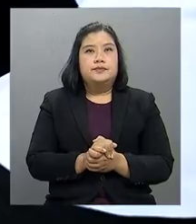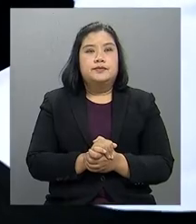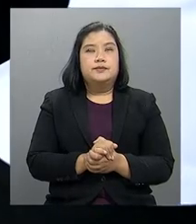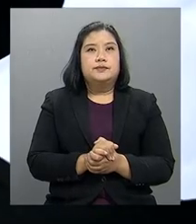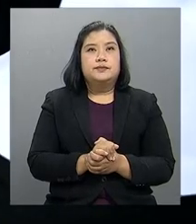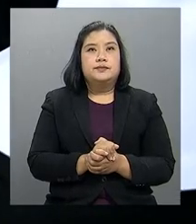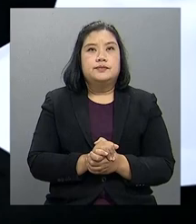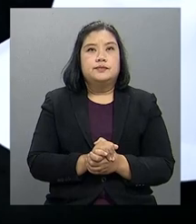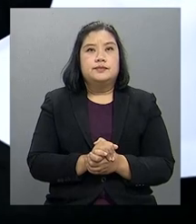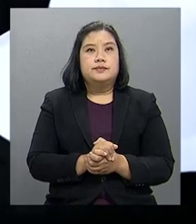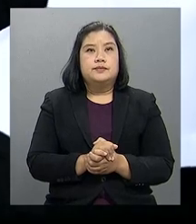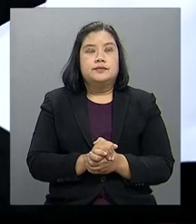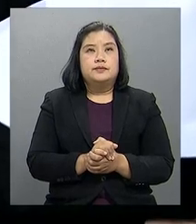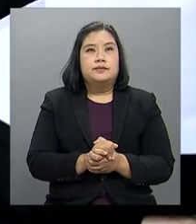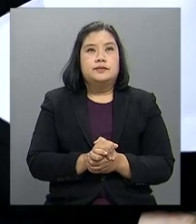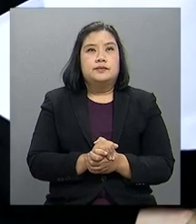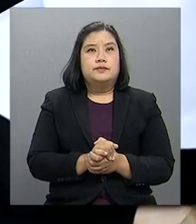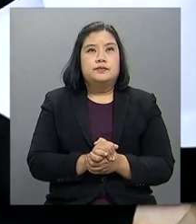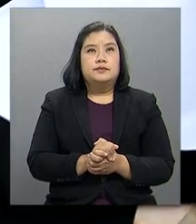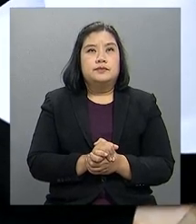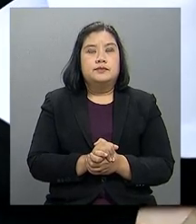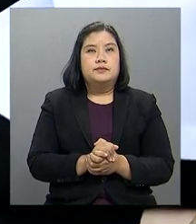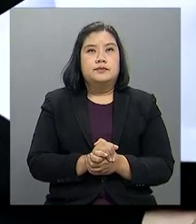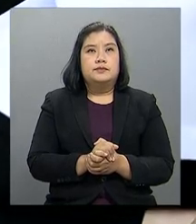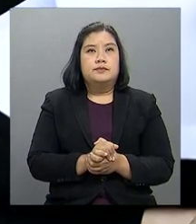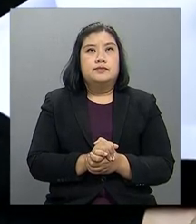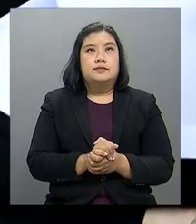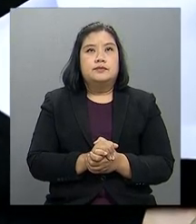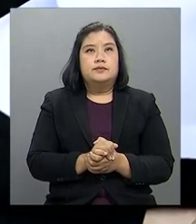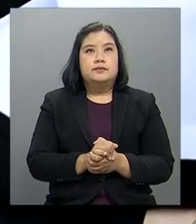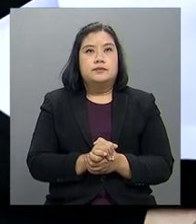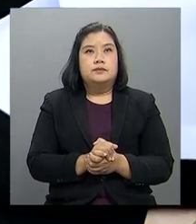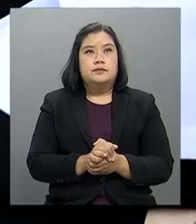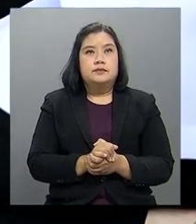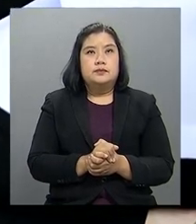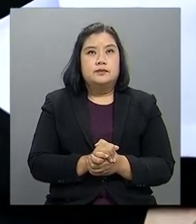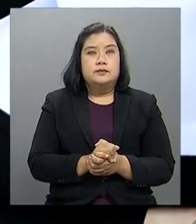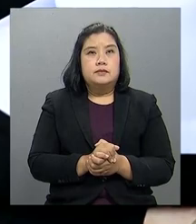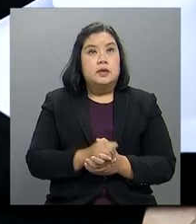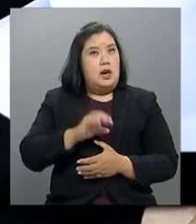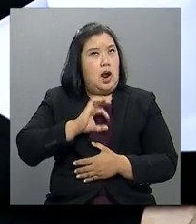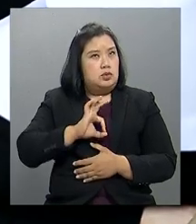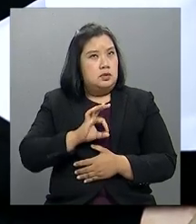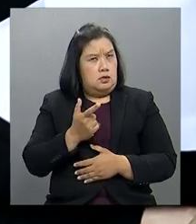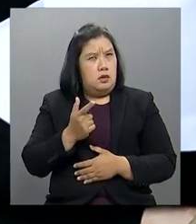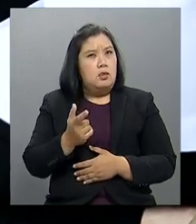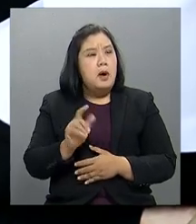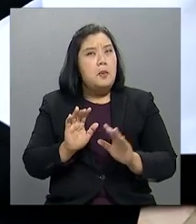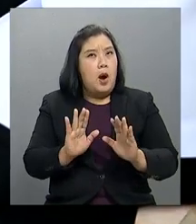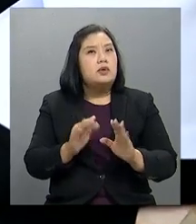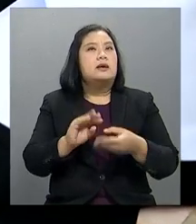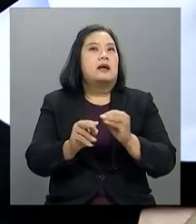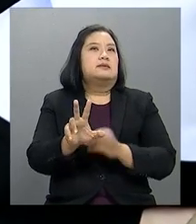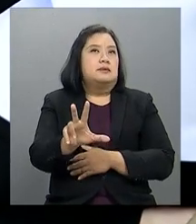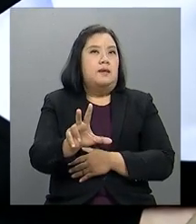ขึ้นอันนี้เขาเรียกว่าระดับ3เพราะมันต้านแรงโน้มถ่วงโลกอยู ่ค่ะ นะคะแล้วก็ลงช้าๆเท่า